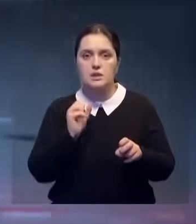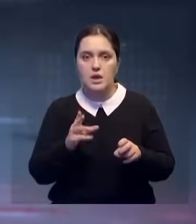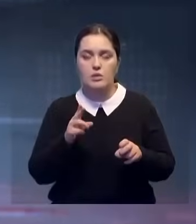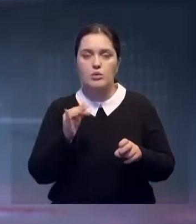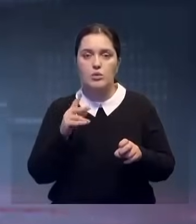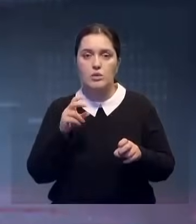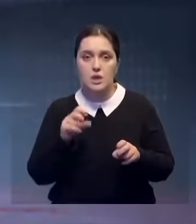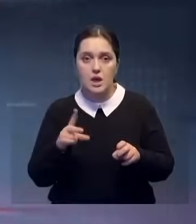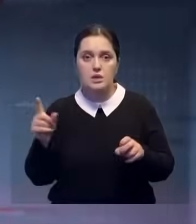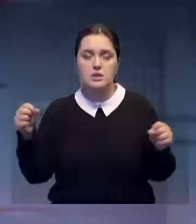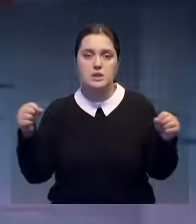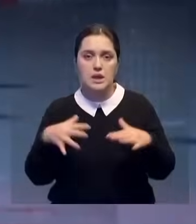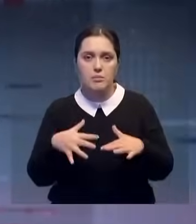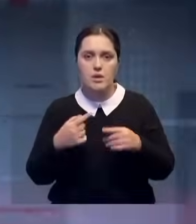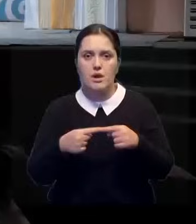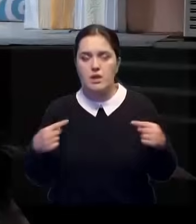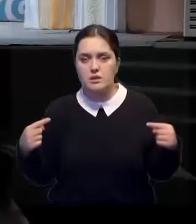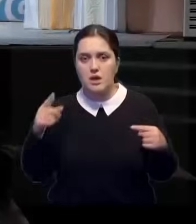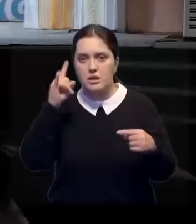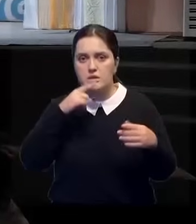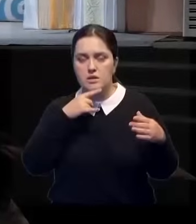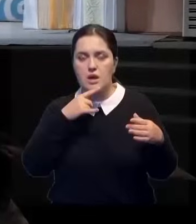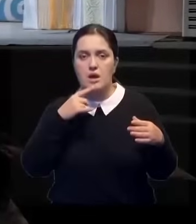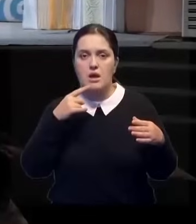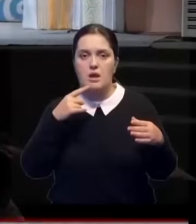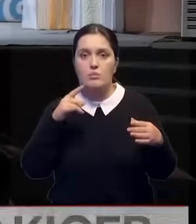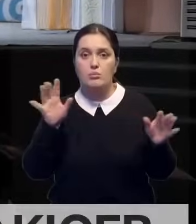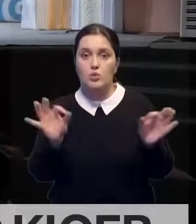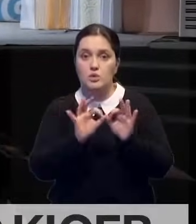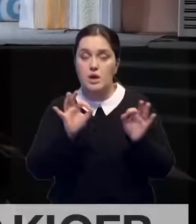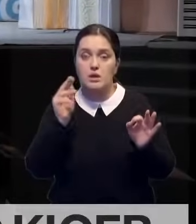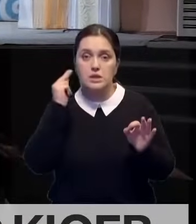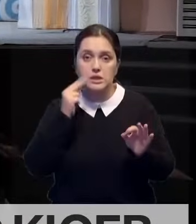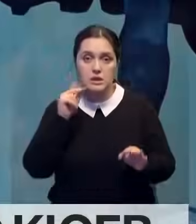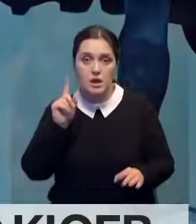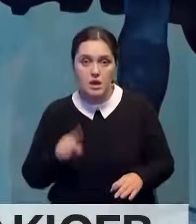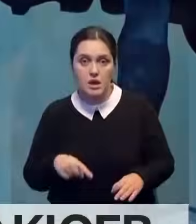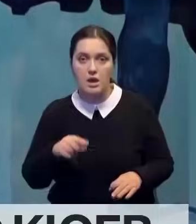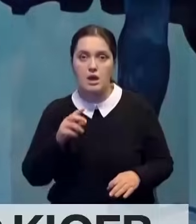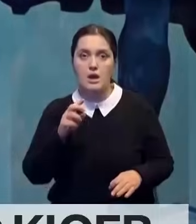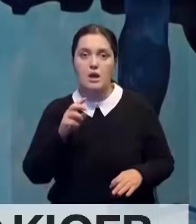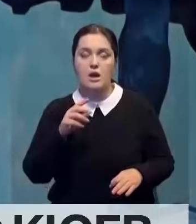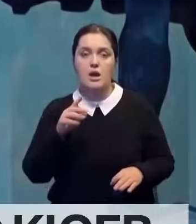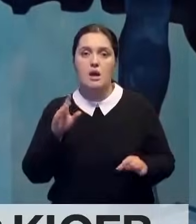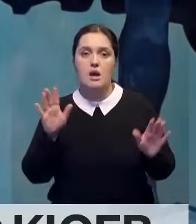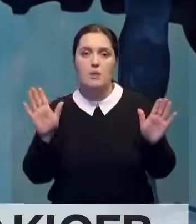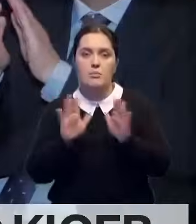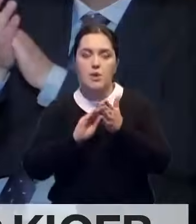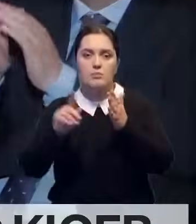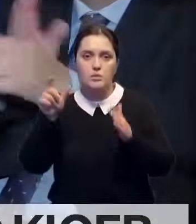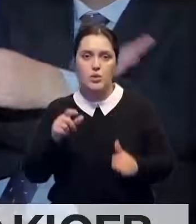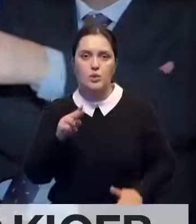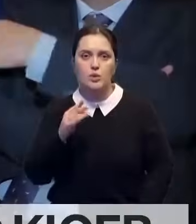состязание собрались участники из разных уголков страны. Приехали музыканты из Китая, Кетбухаби Батыр Жарау, композитор Кюйше,